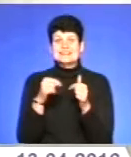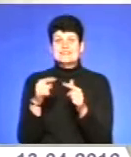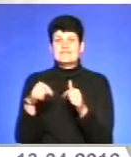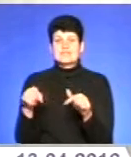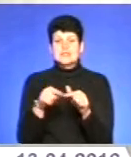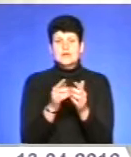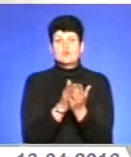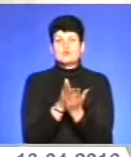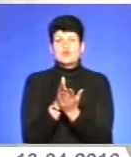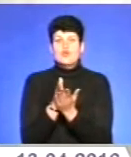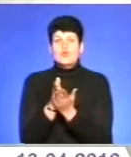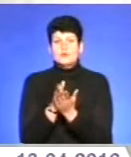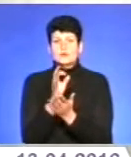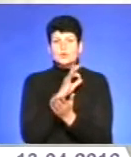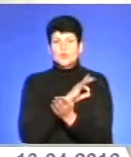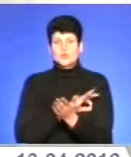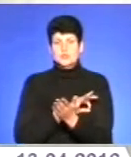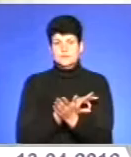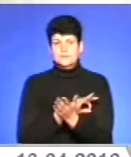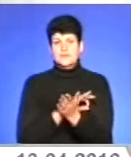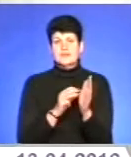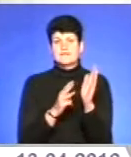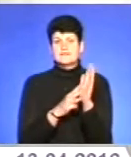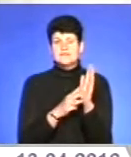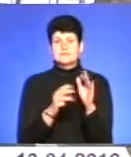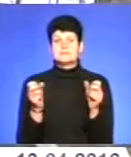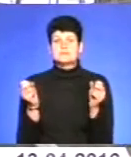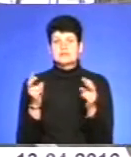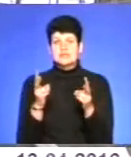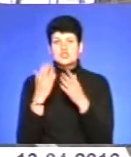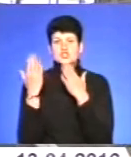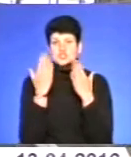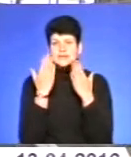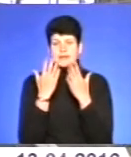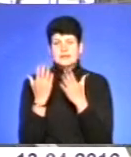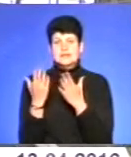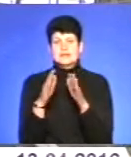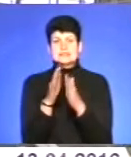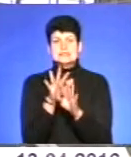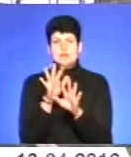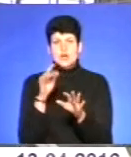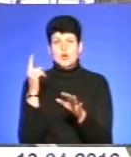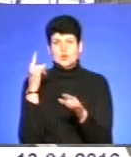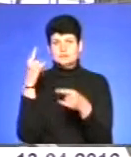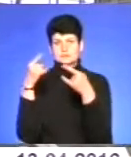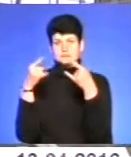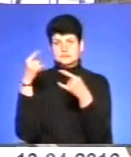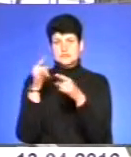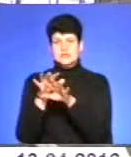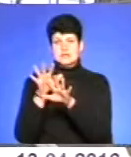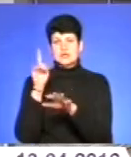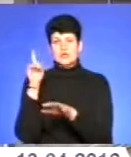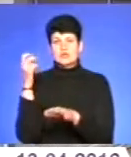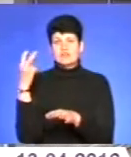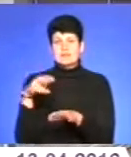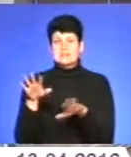для обслуговування користувачів, 8 спеціалізованих читальних залів, 1 мультимедійний зал на 120